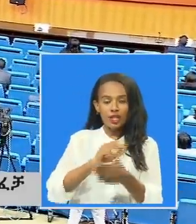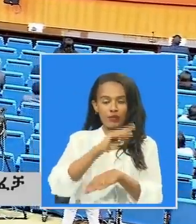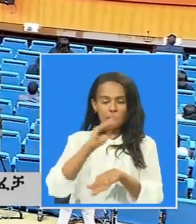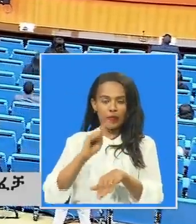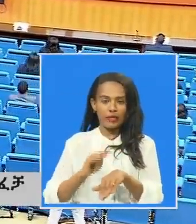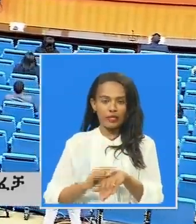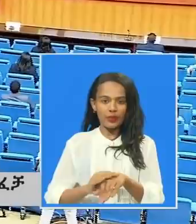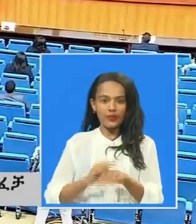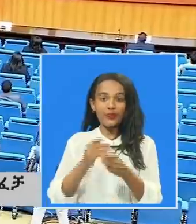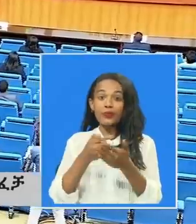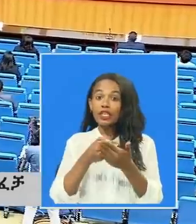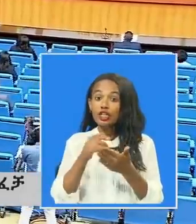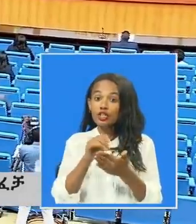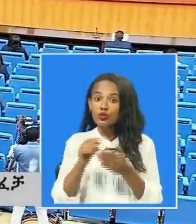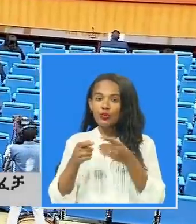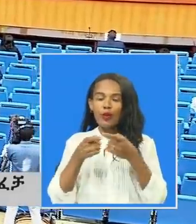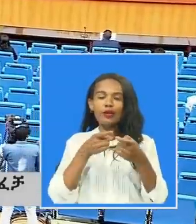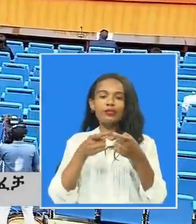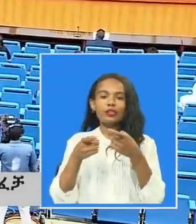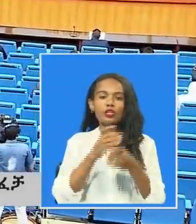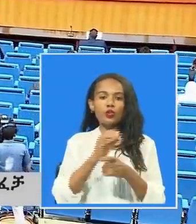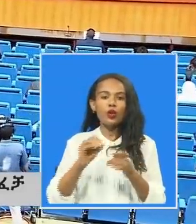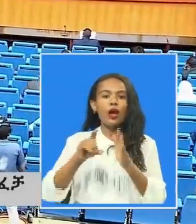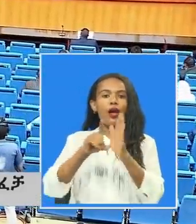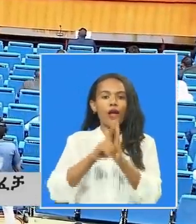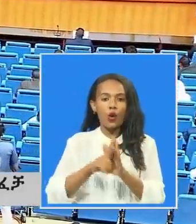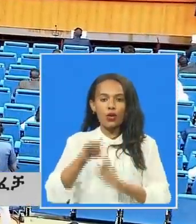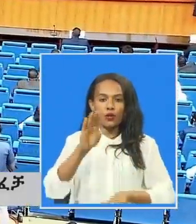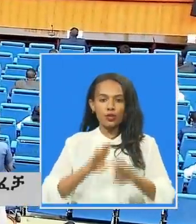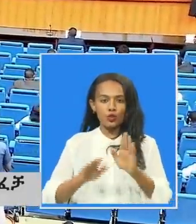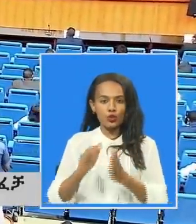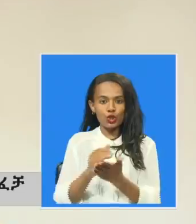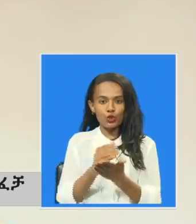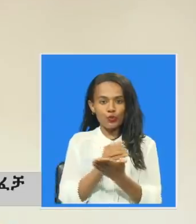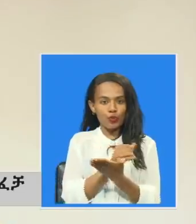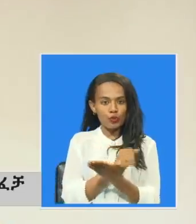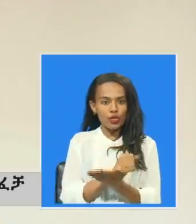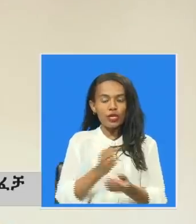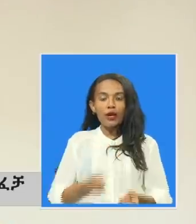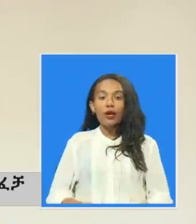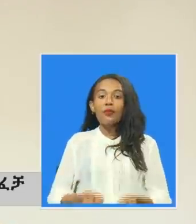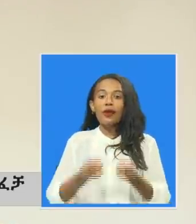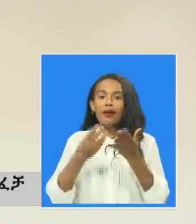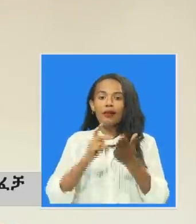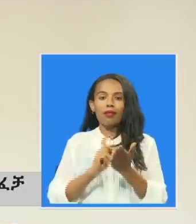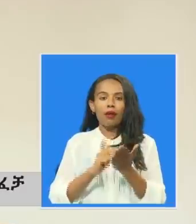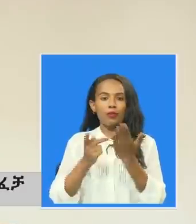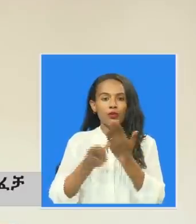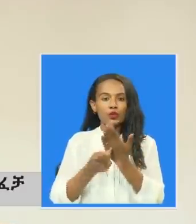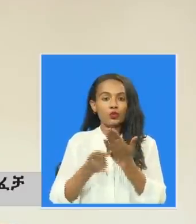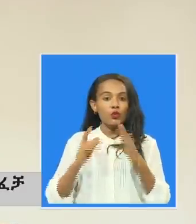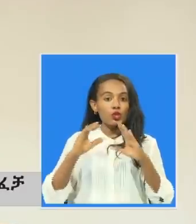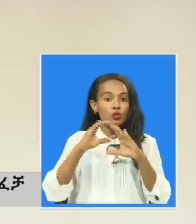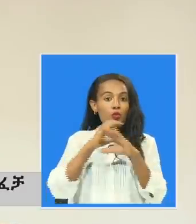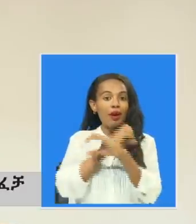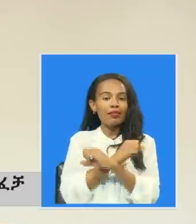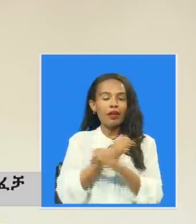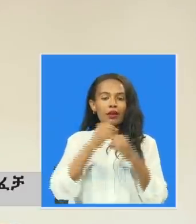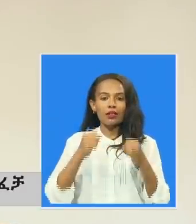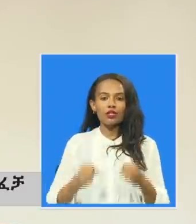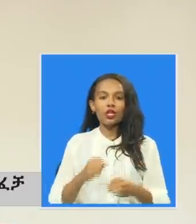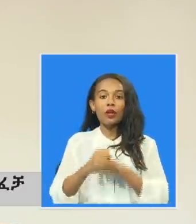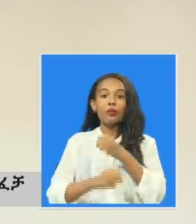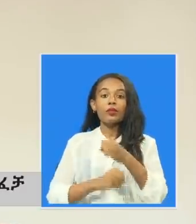በመመደብ እንዲሁም አስተዳደራዊና ህጋዊ እርምጃዎችን በመውሰድ በርካታ ፕሮጀክቶችን ማጠናቀቅ